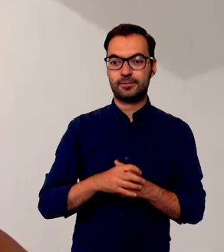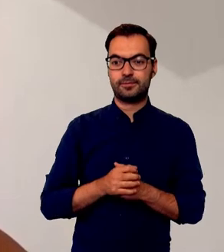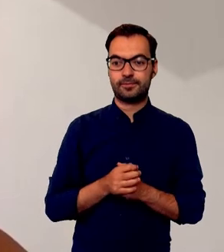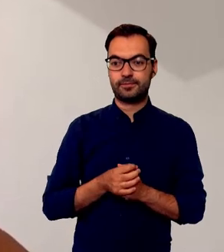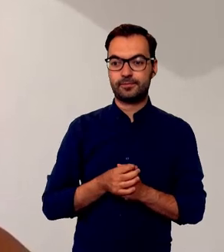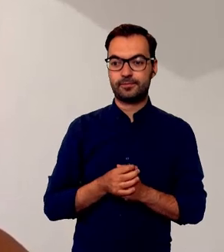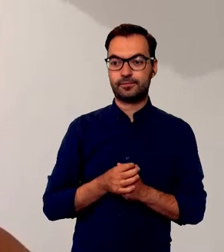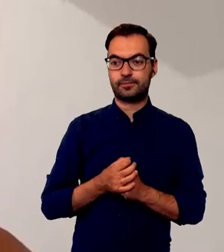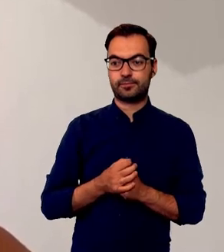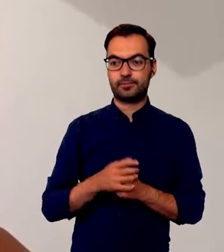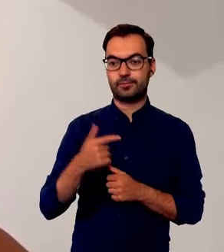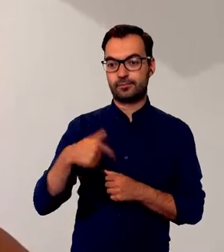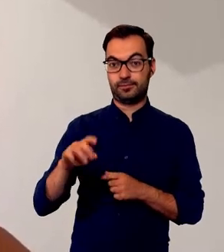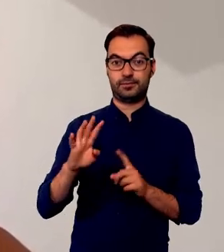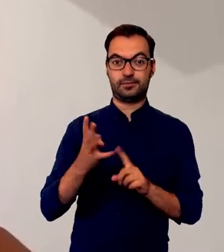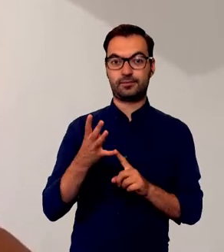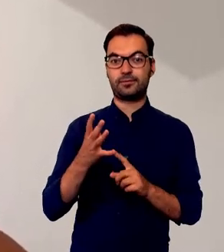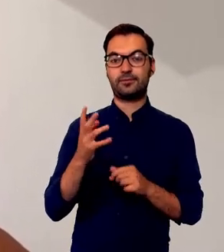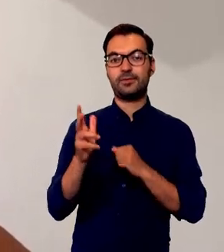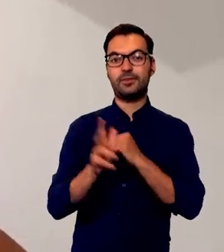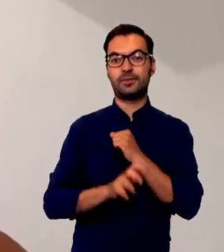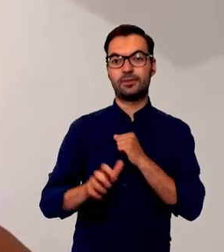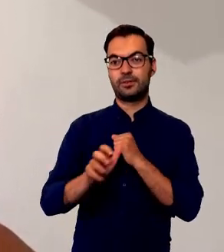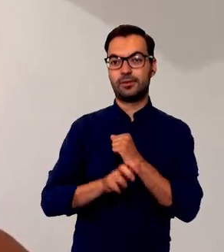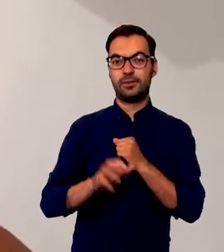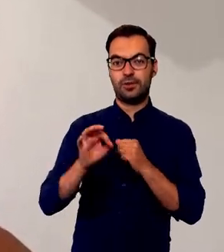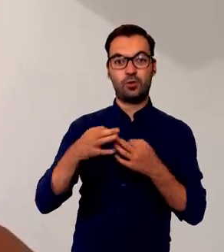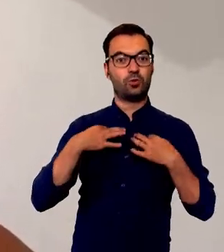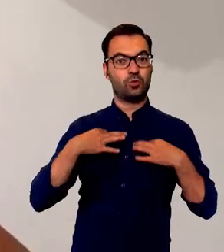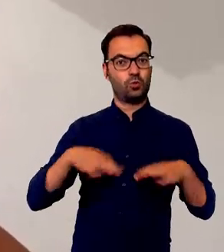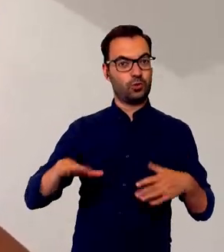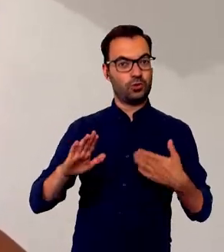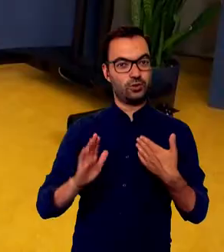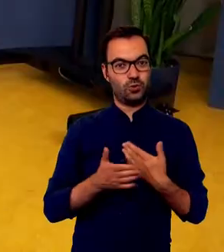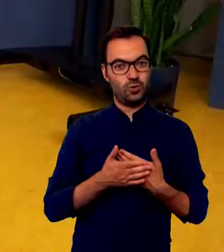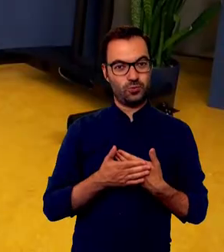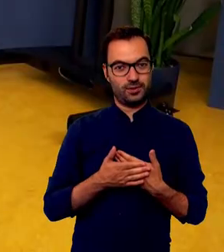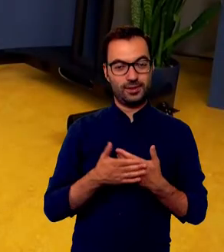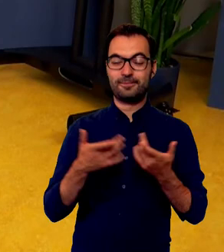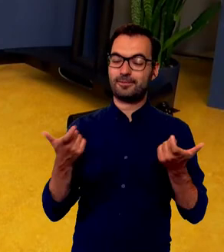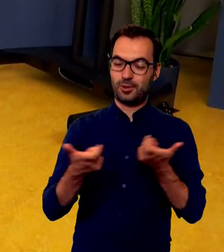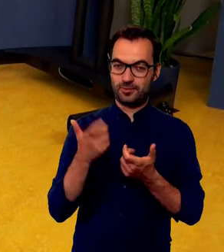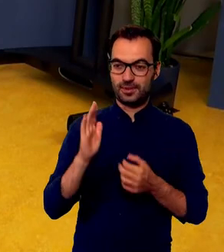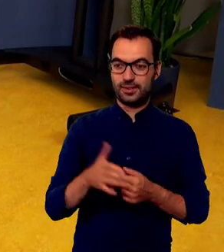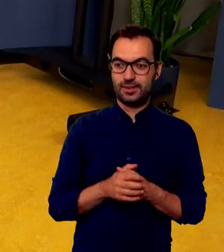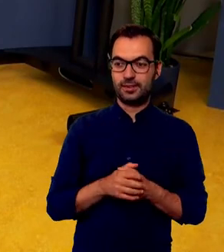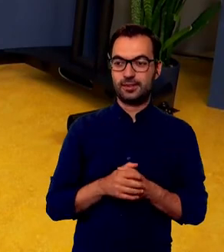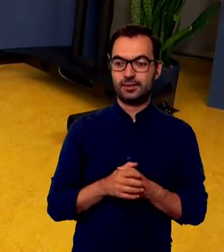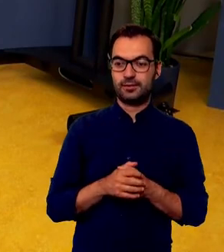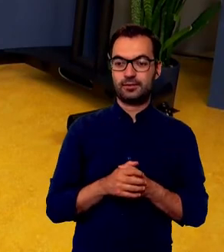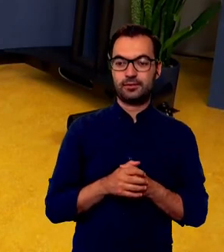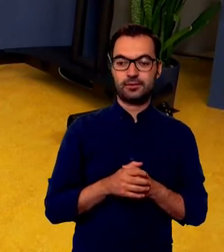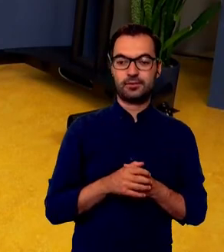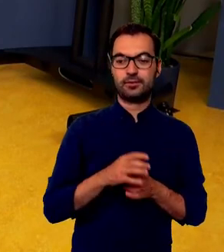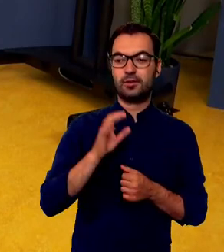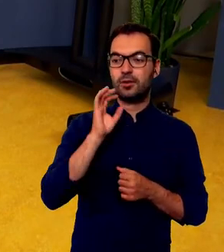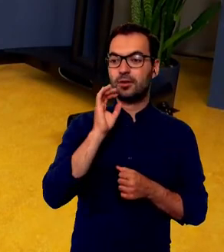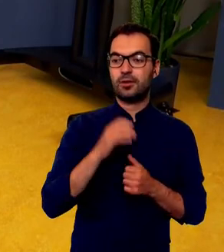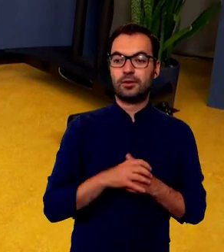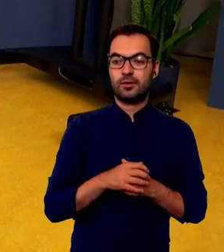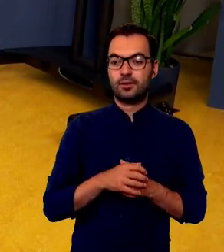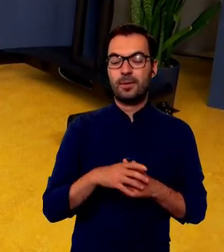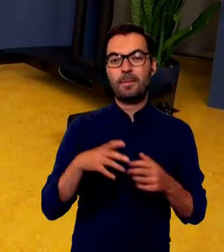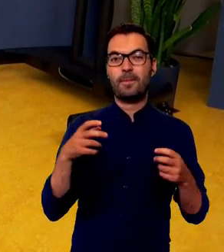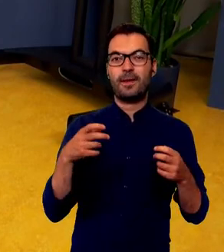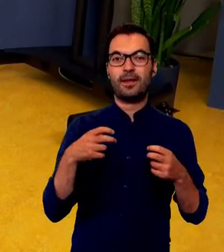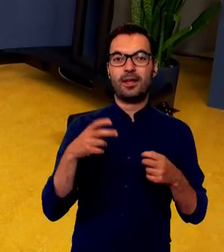właśnie będziemy 4 sierpnia finalizować jej suknię ślubną. To, co potrafią zrobić